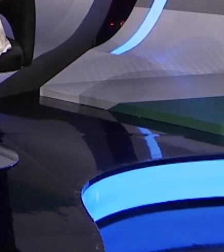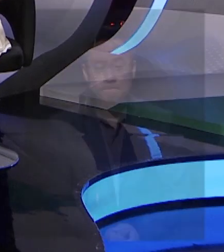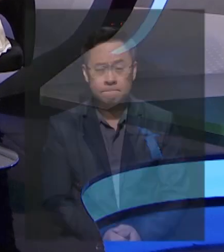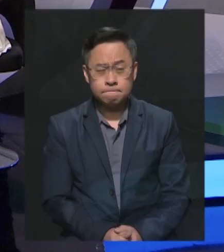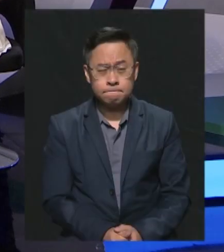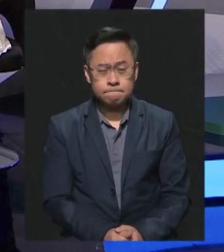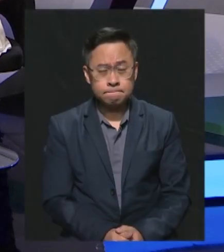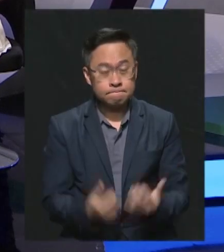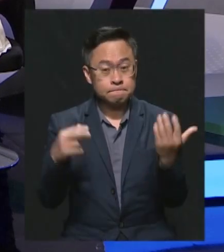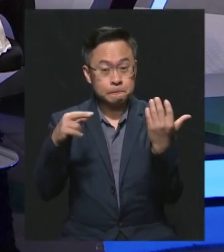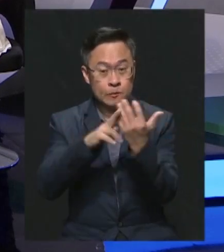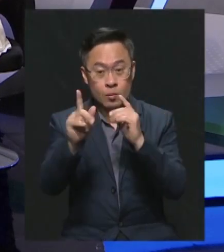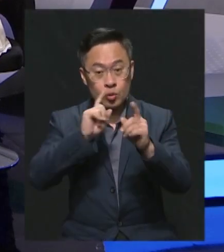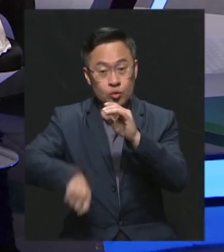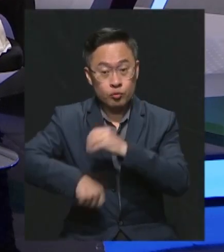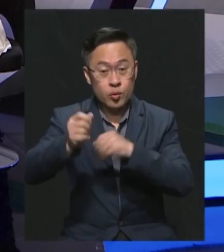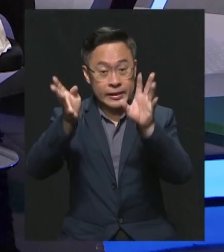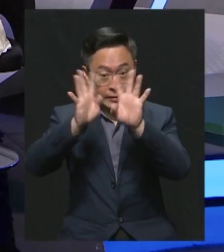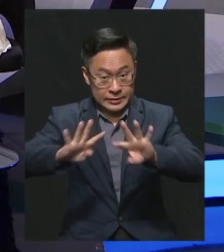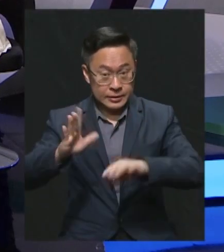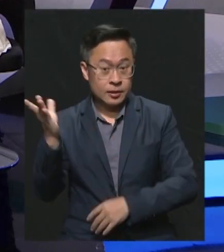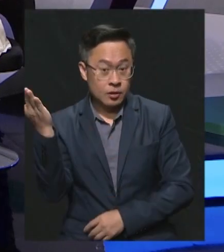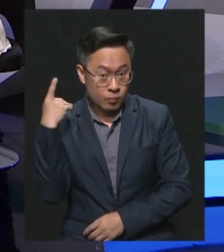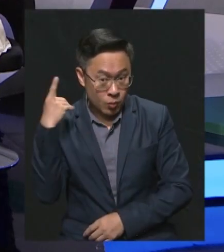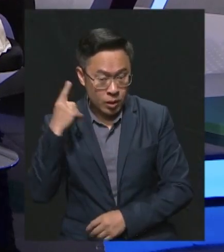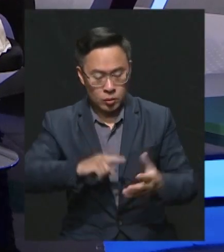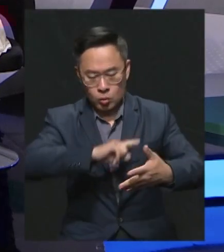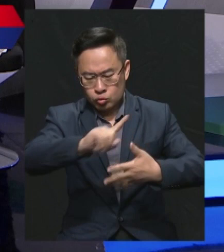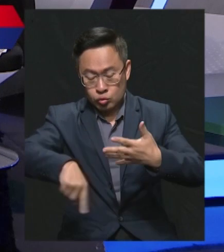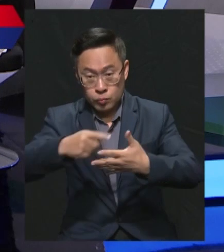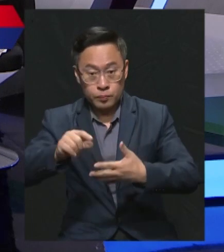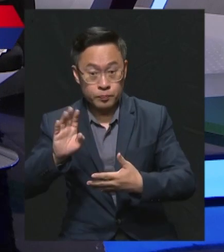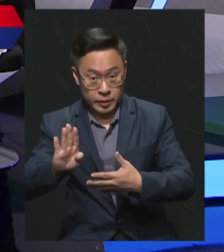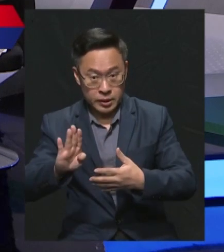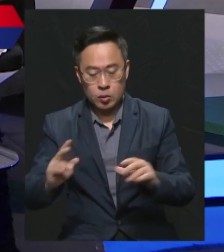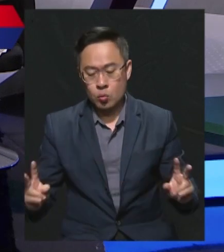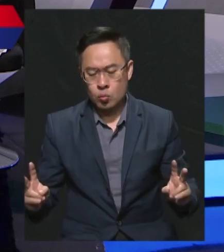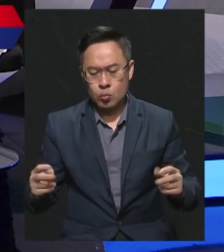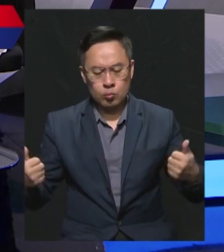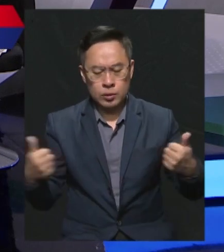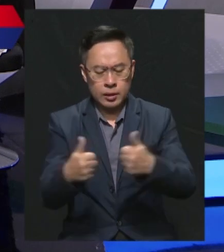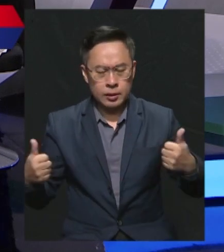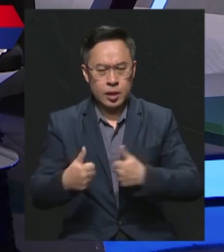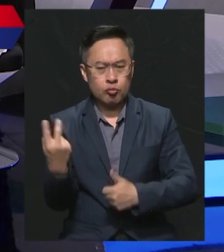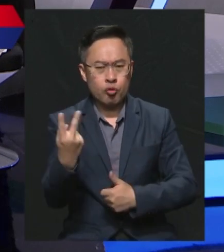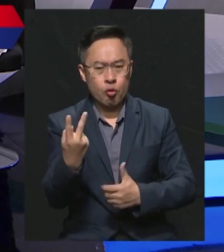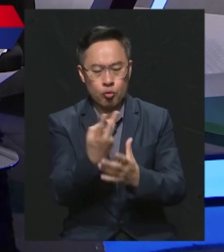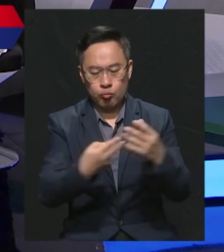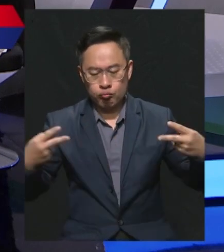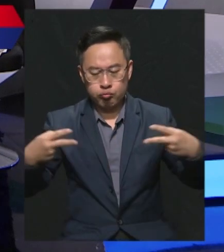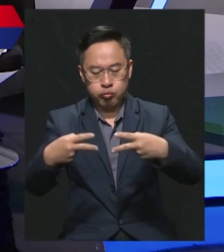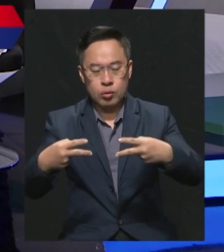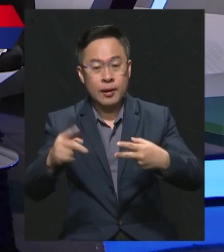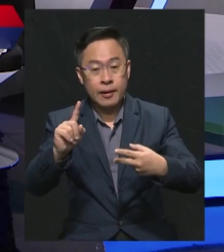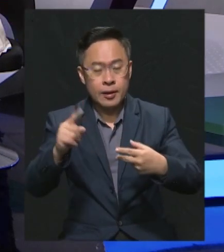วงนี้มาตามประเด็นเกี่ยวกับอาเซียนคัพกันหน่อยนะคะเพราะว่าเมื่อวานนี้ค่ะมีลงสนาม2คู่ด้วยกันเป็นเกมในกลุ่ม B นะคะเราไปเริ่มกันที่เกมระหว่